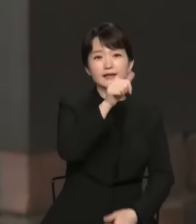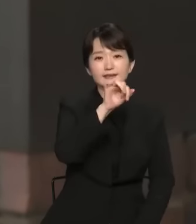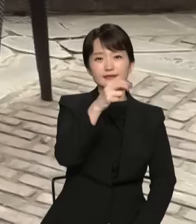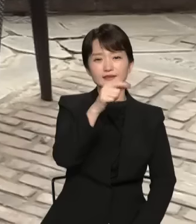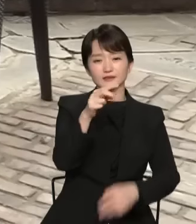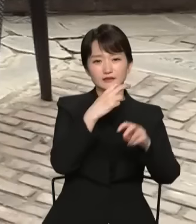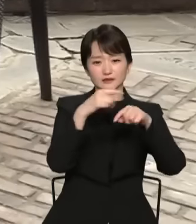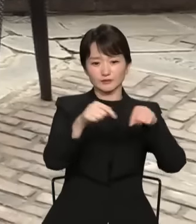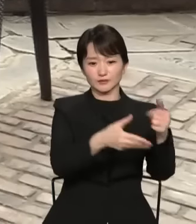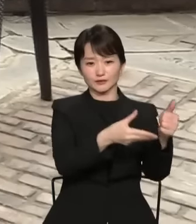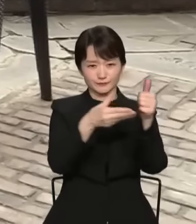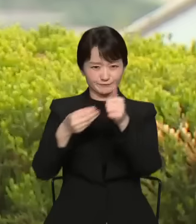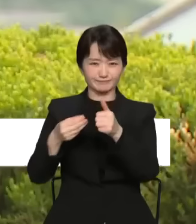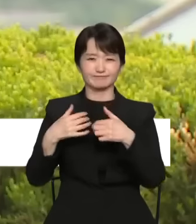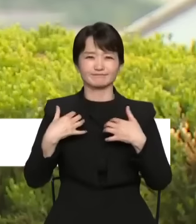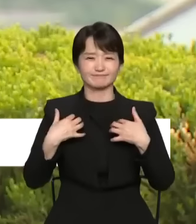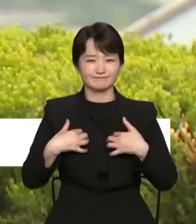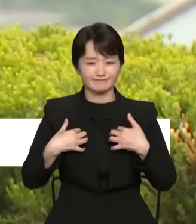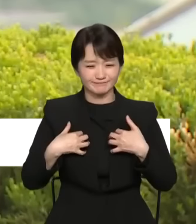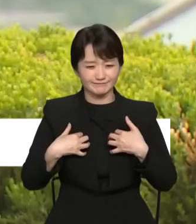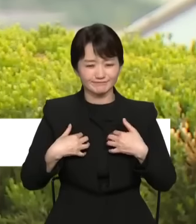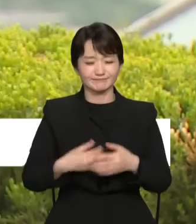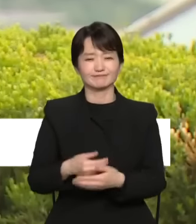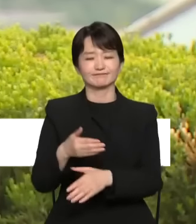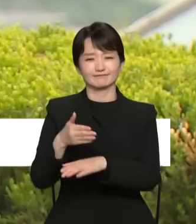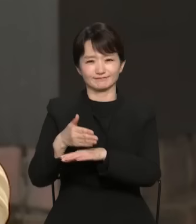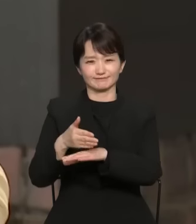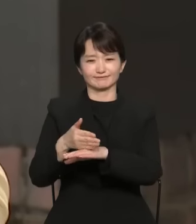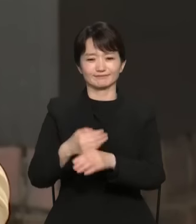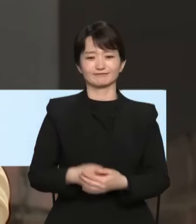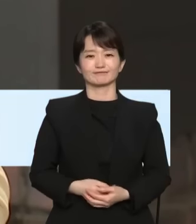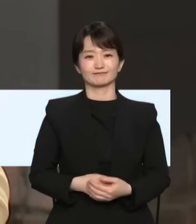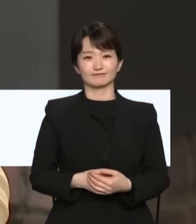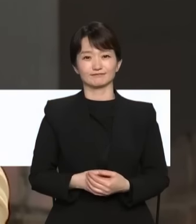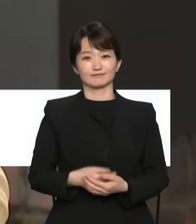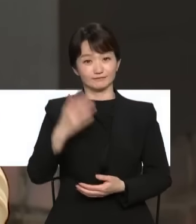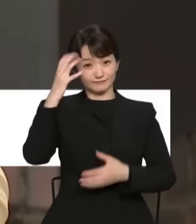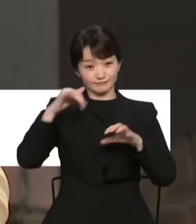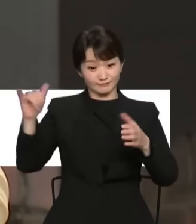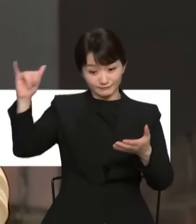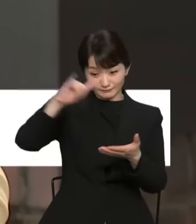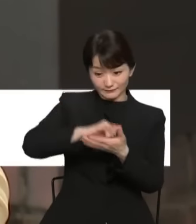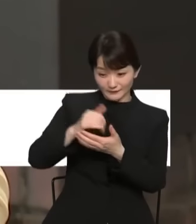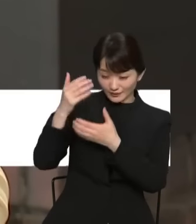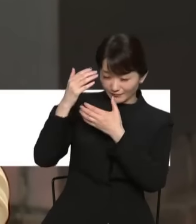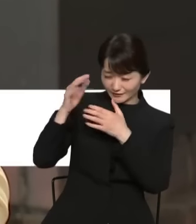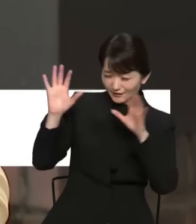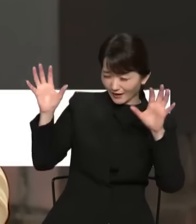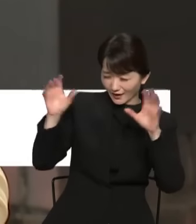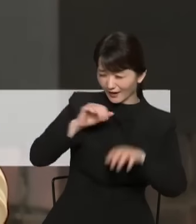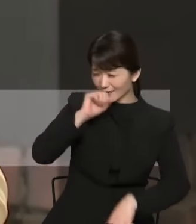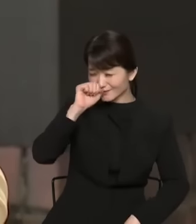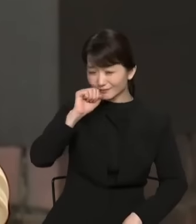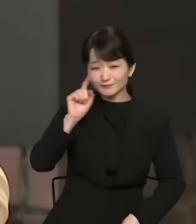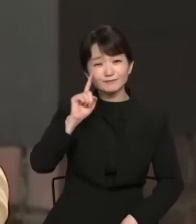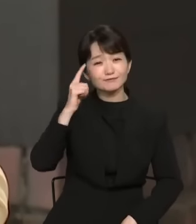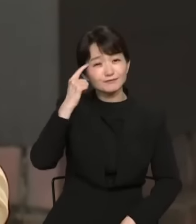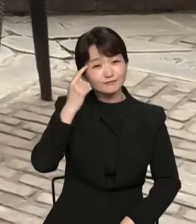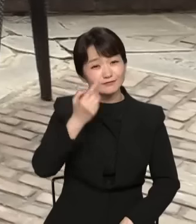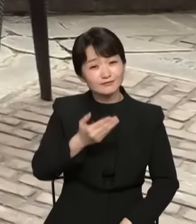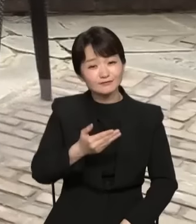감독을 모셨습니다. 반갑습니다. Thank you. 오실 때마다 많은 팬들이 반겨주시는데 좀